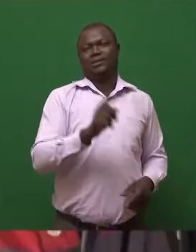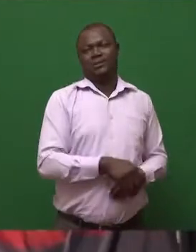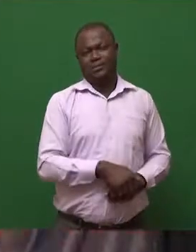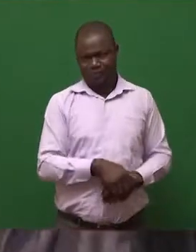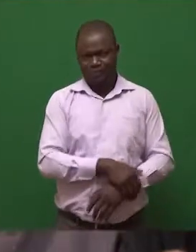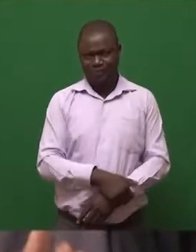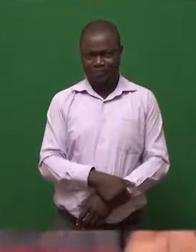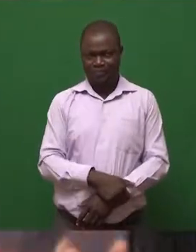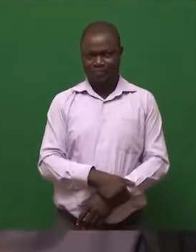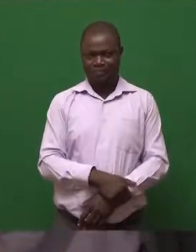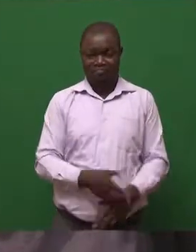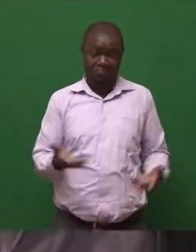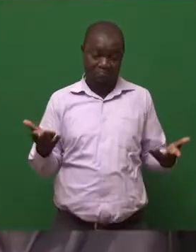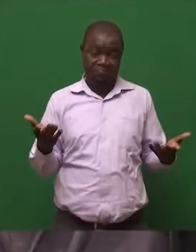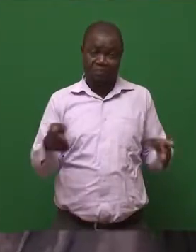kutaurwa